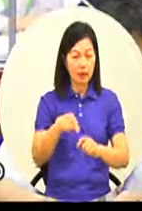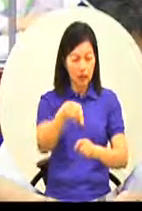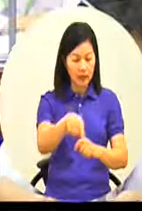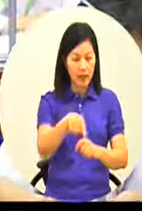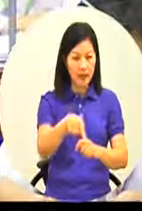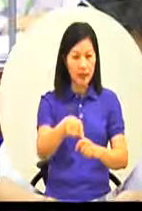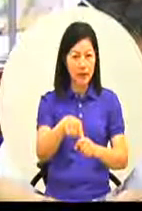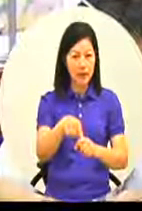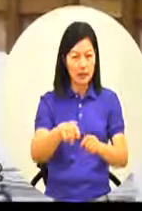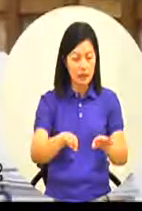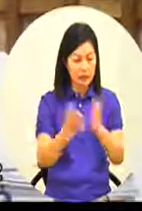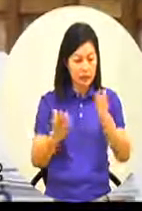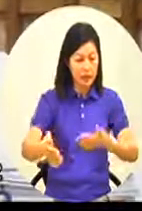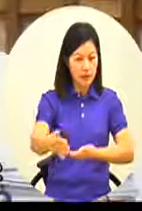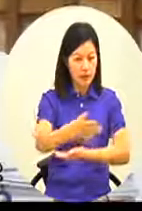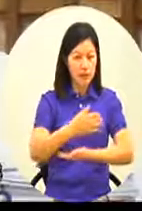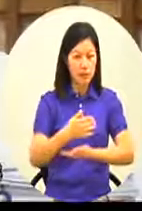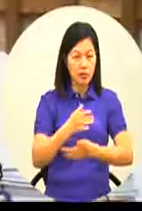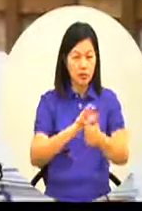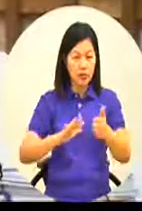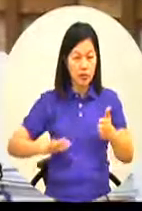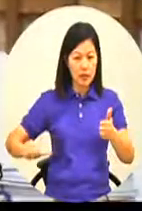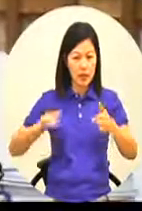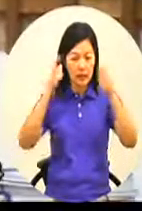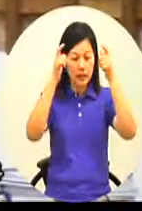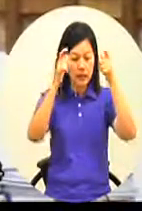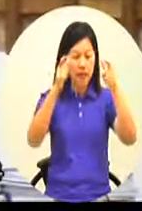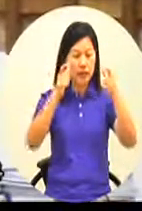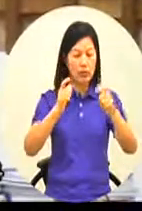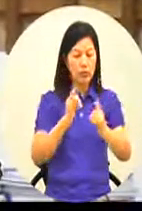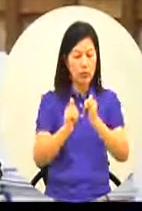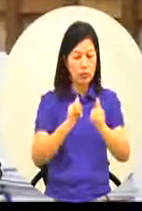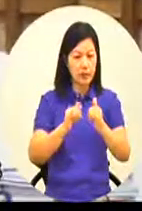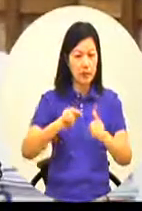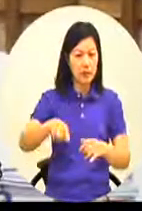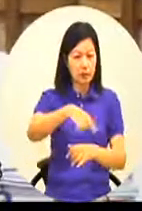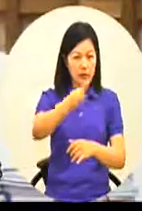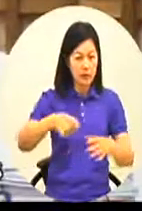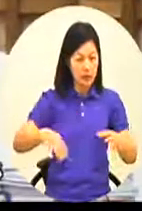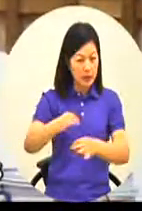开征了后，有影响到高雄市的经济面有无？